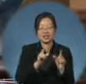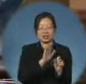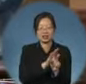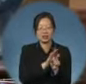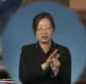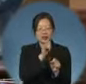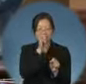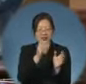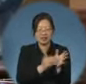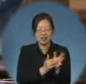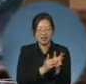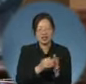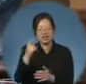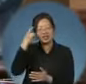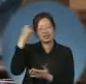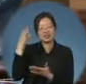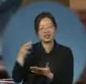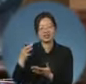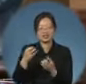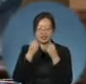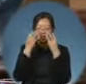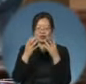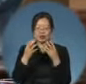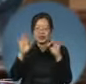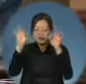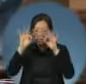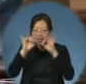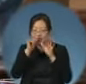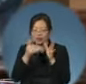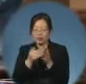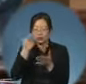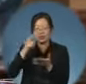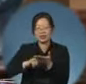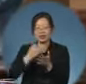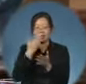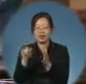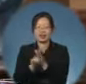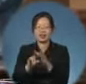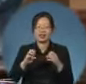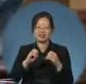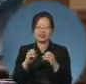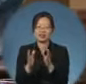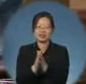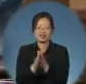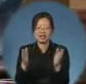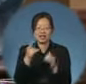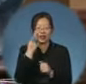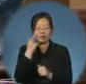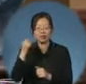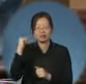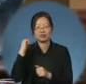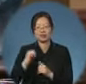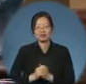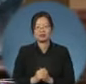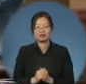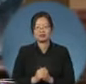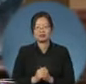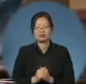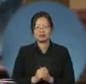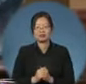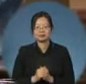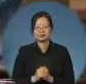준다는 야 그런 어떤 가치를 새롭게 자꾸 발견하기 위한 대화를 시작하지 앞에 그런 말씀 드리고